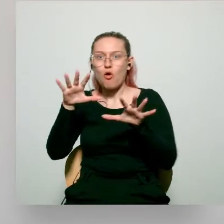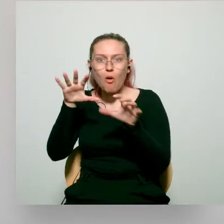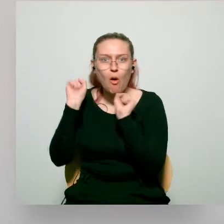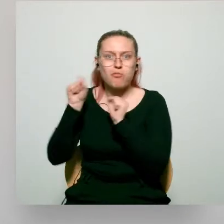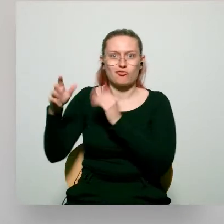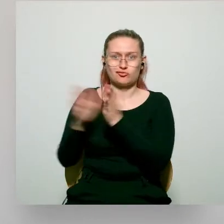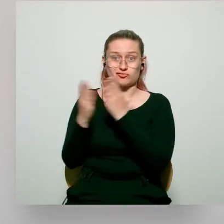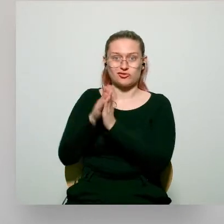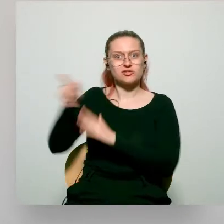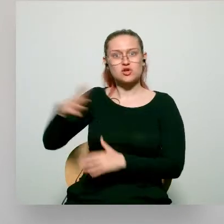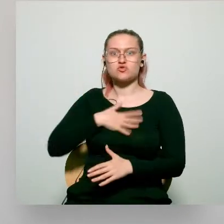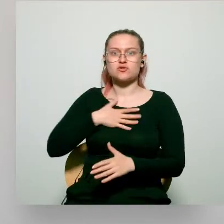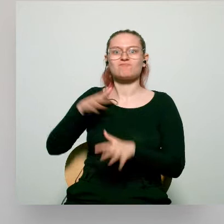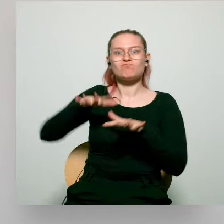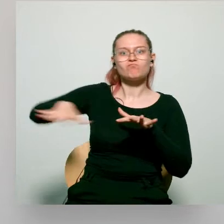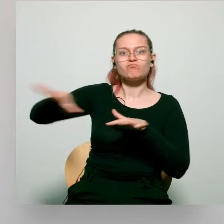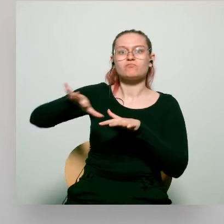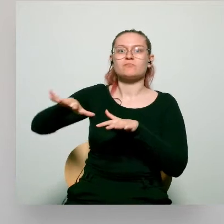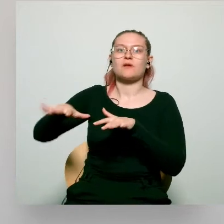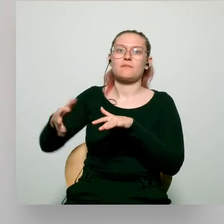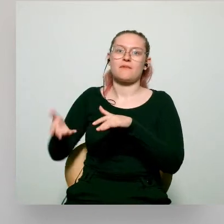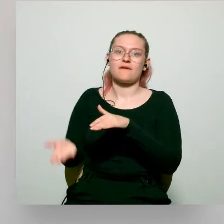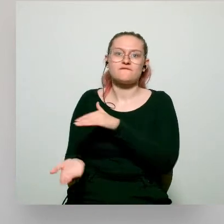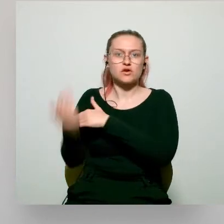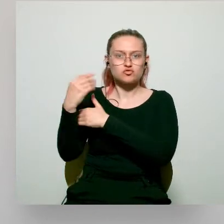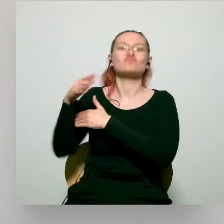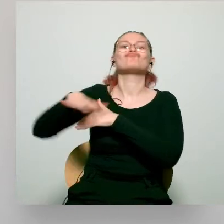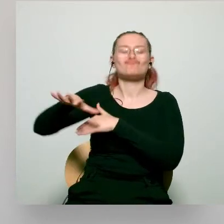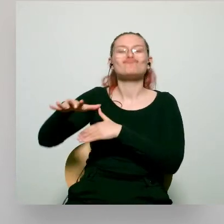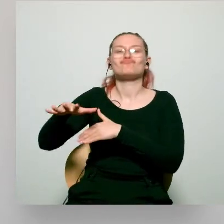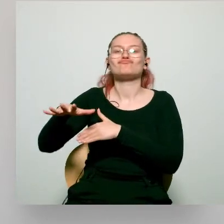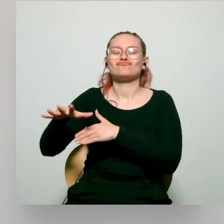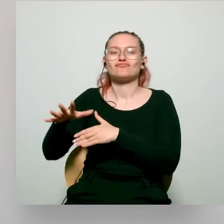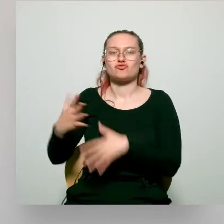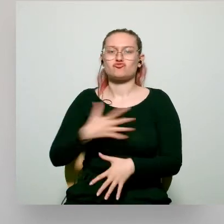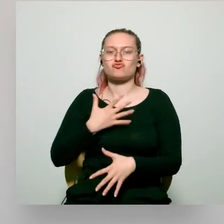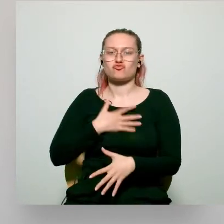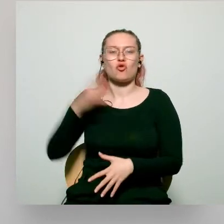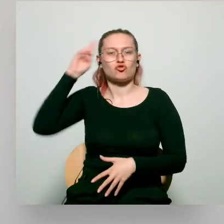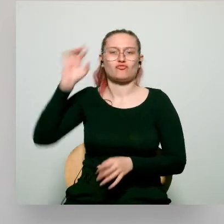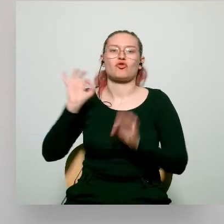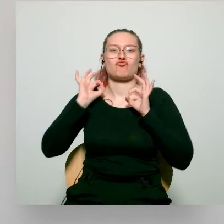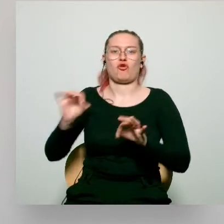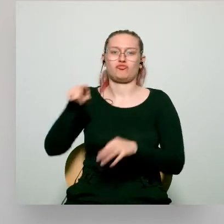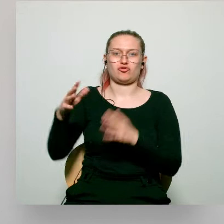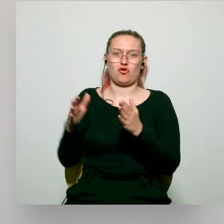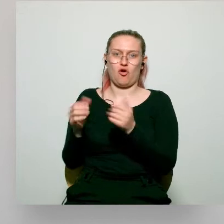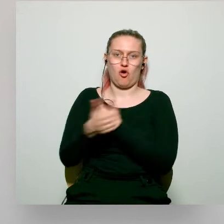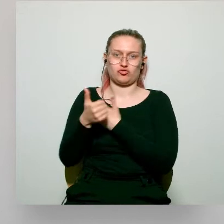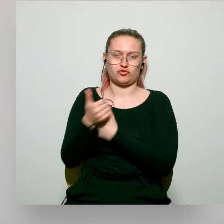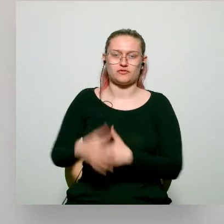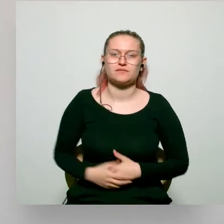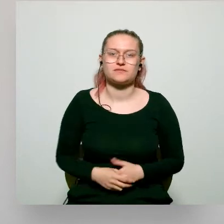pisze i że tu rozmawia pani też właśnie z członkami tego samego narodu, tej samej kultury? Tak,